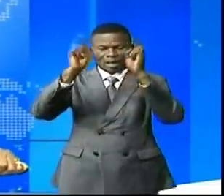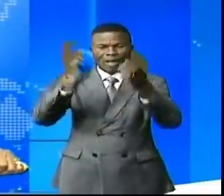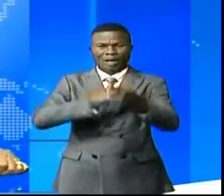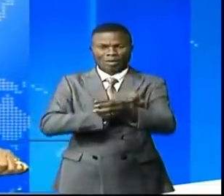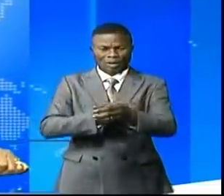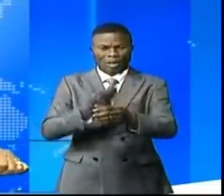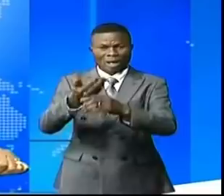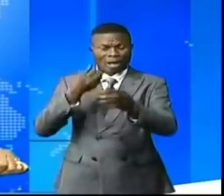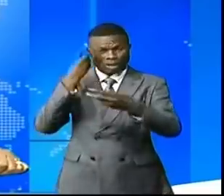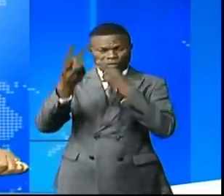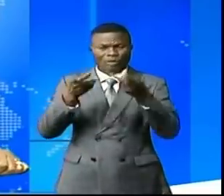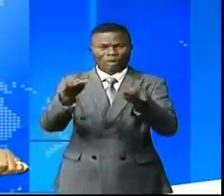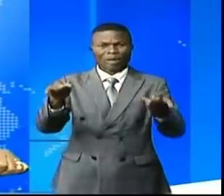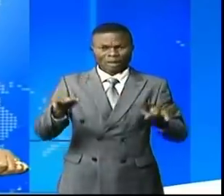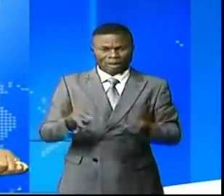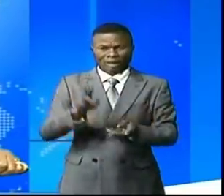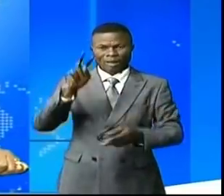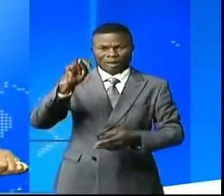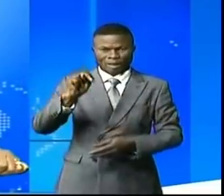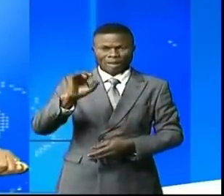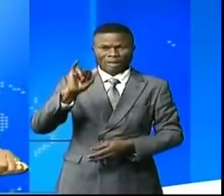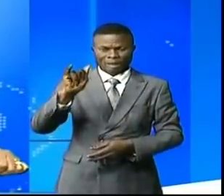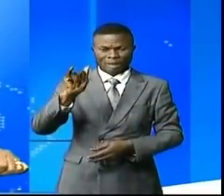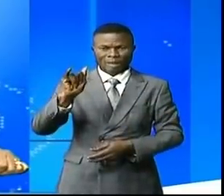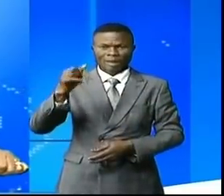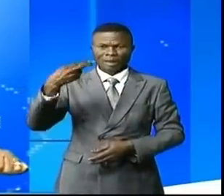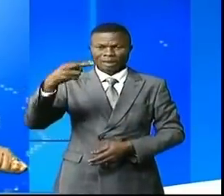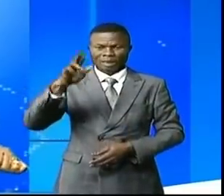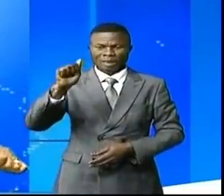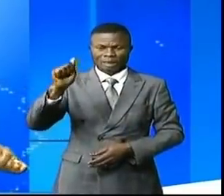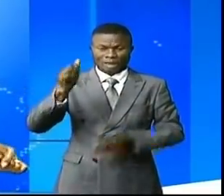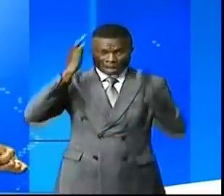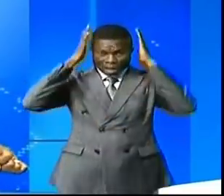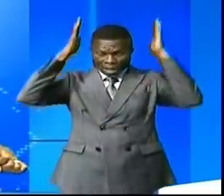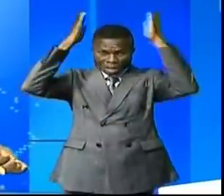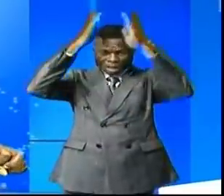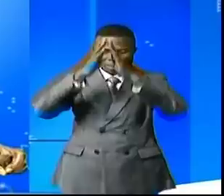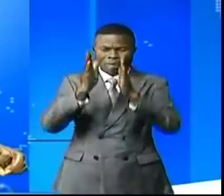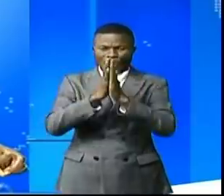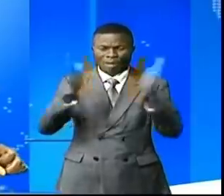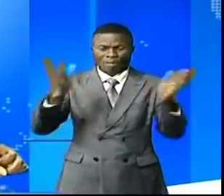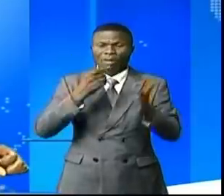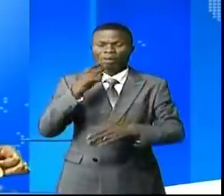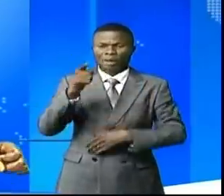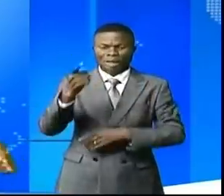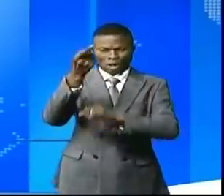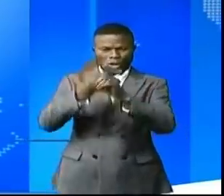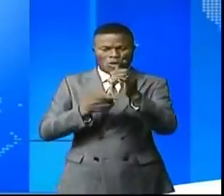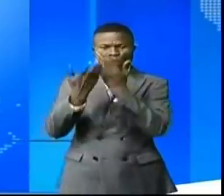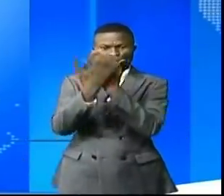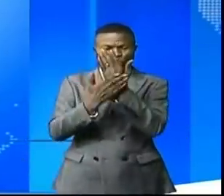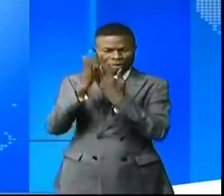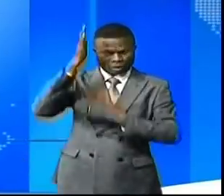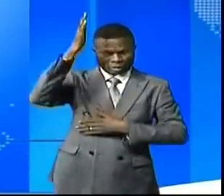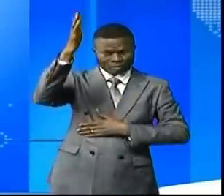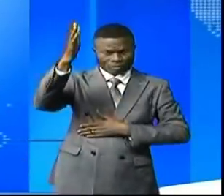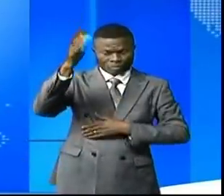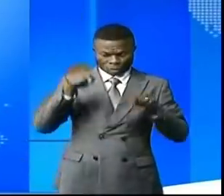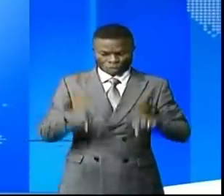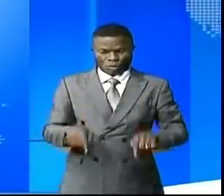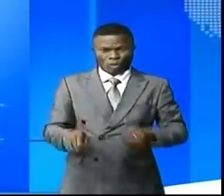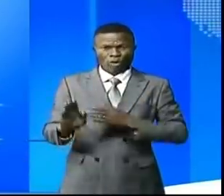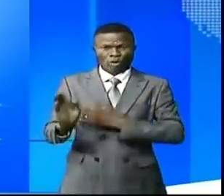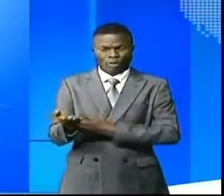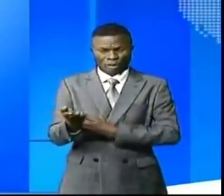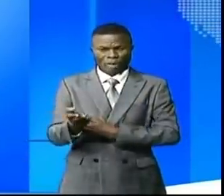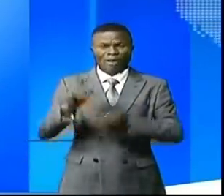de visiter la place Niragongo où le pape va célébrer la messe au mois de juillet. Ce matin,